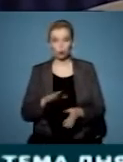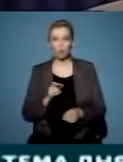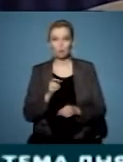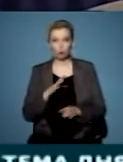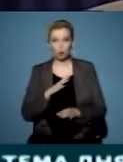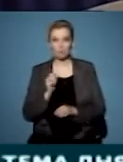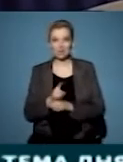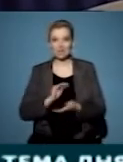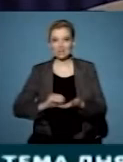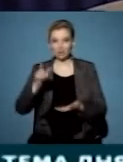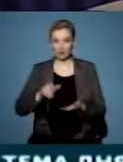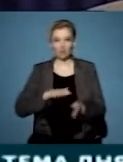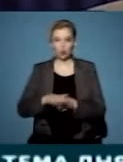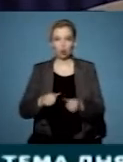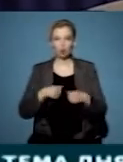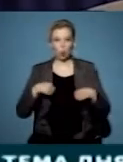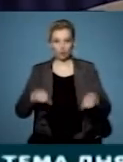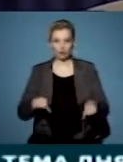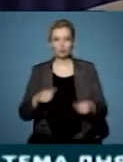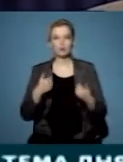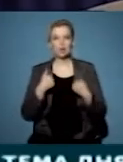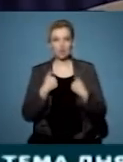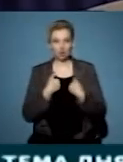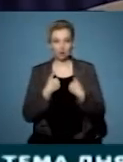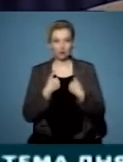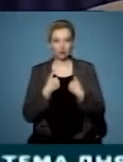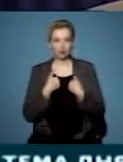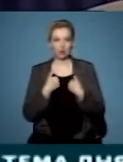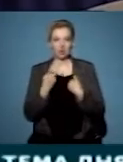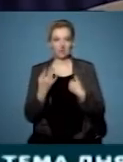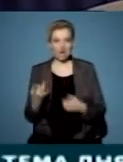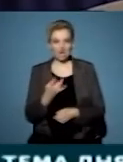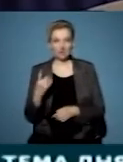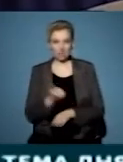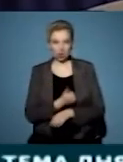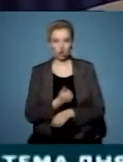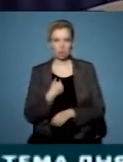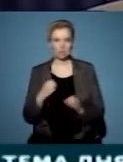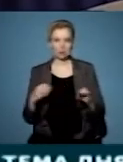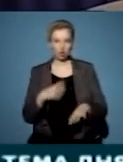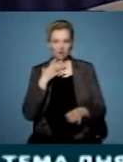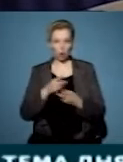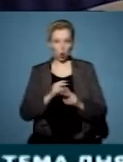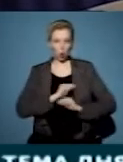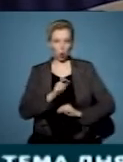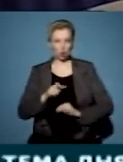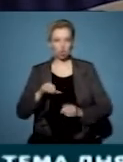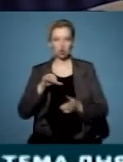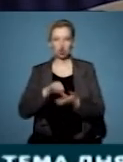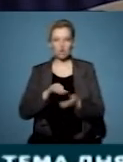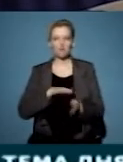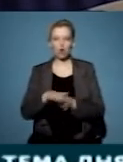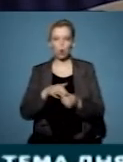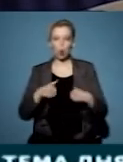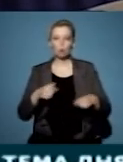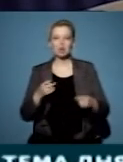призначена секретарем виконавчого комітету, я два рази в тиждень збираю своїх колег, членів виконавчого